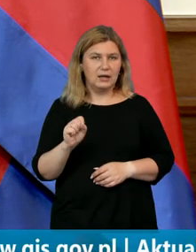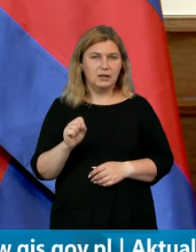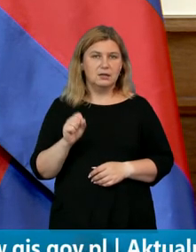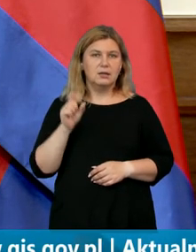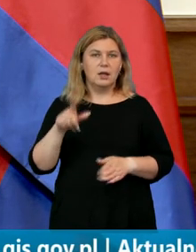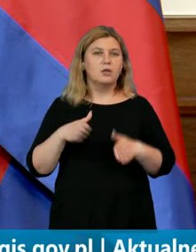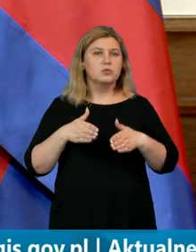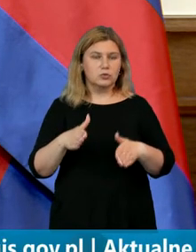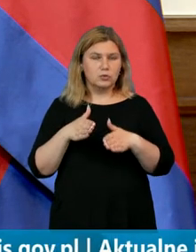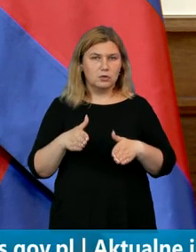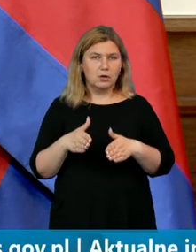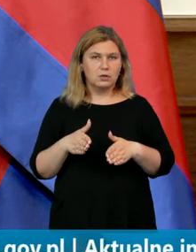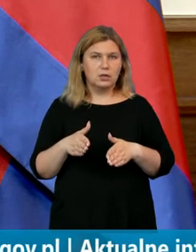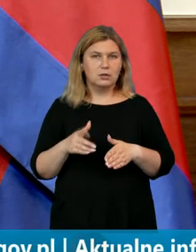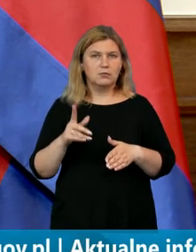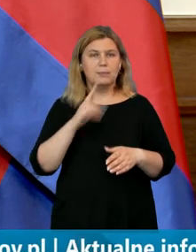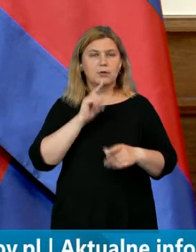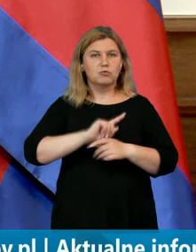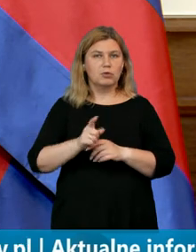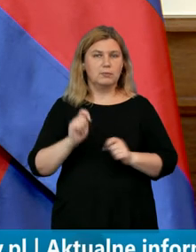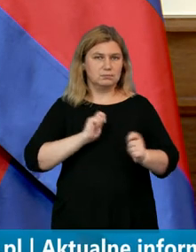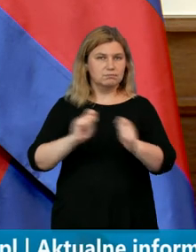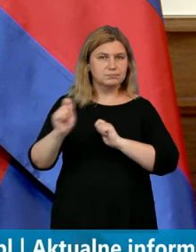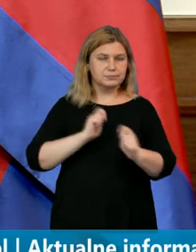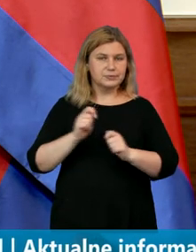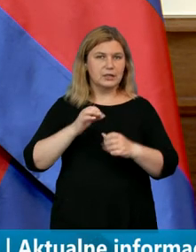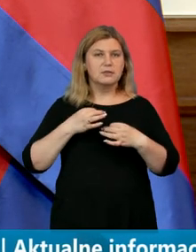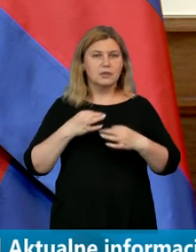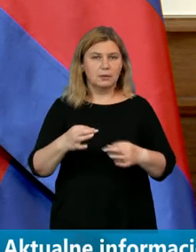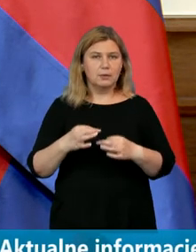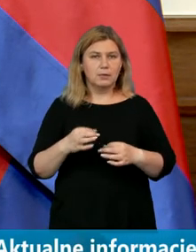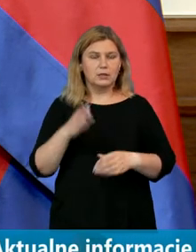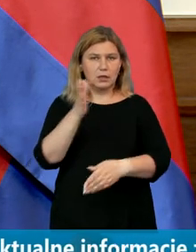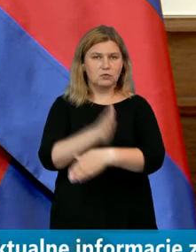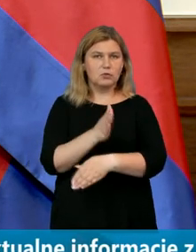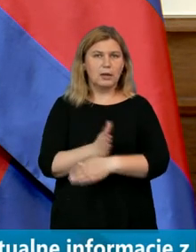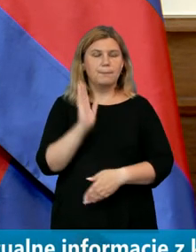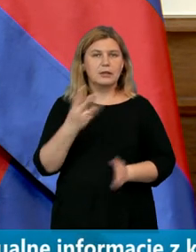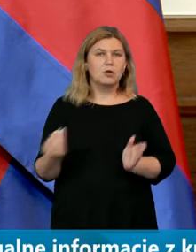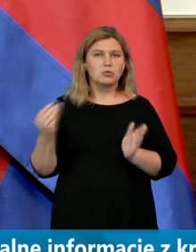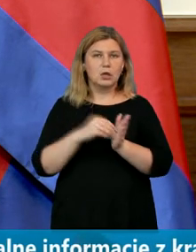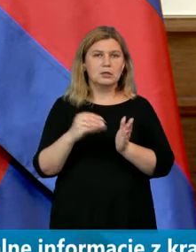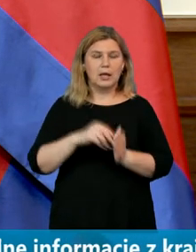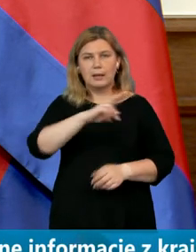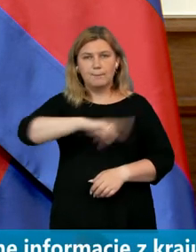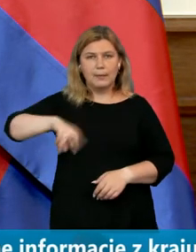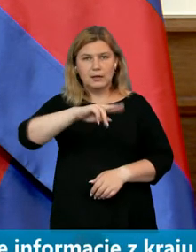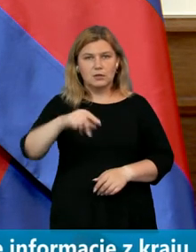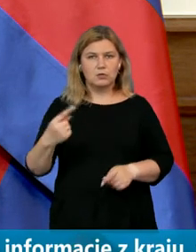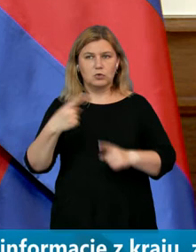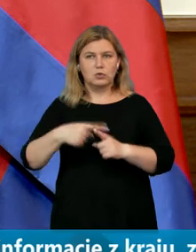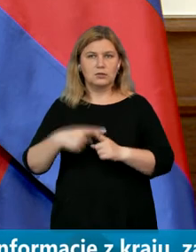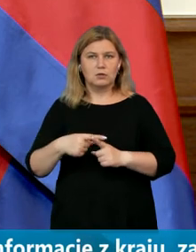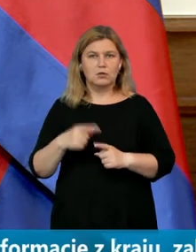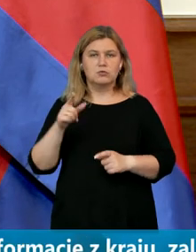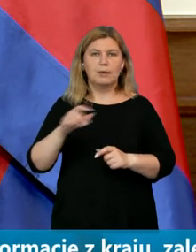drogą, żeby usprawnić przejazd samochodów na tym skrzyżowaniu. Więc pojawią się dodatkowe pasy, dodatkowe kieszenie i mam nadzieję, że